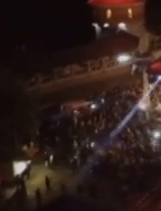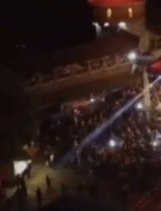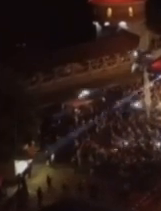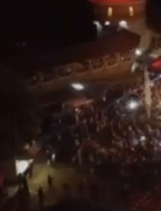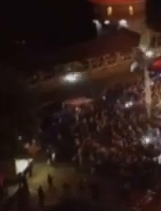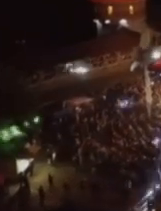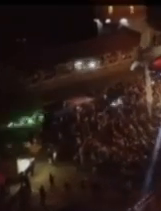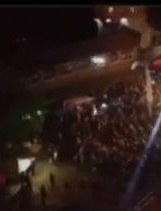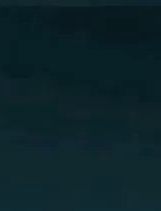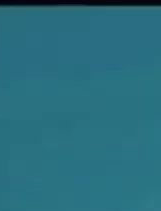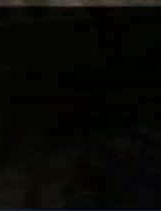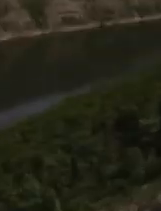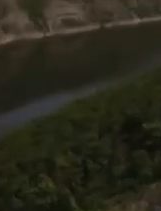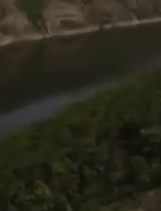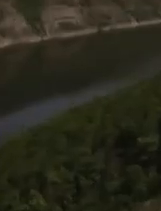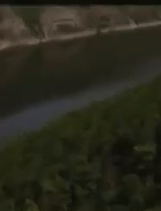Музика